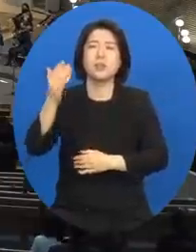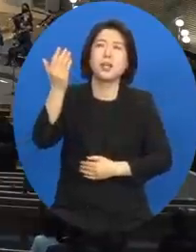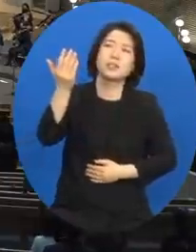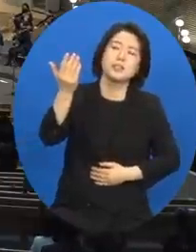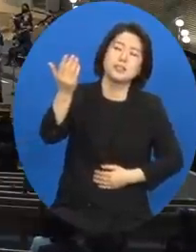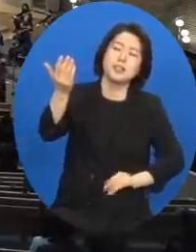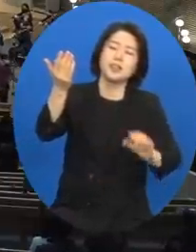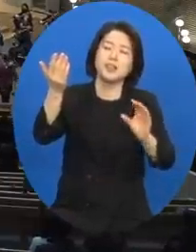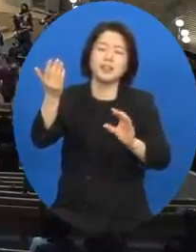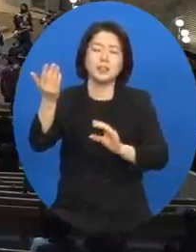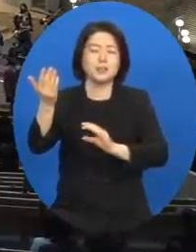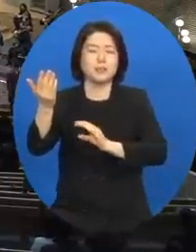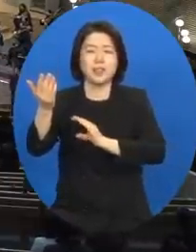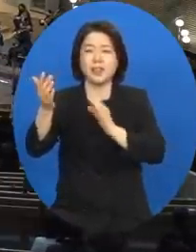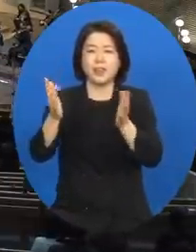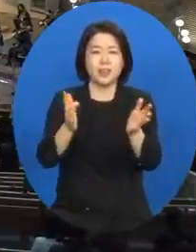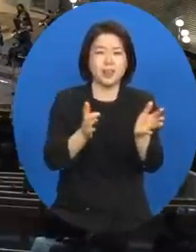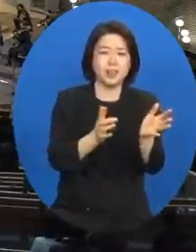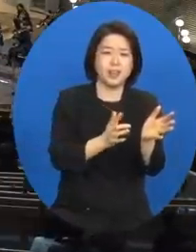예수, 그 이름